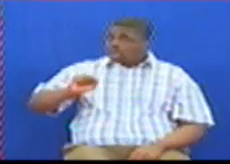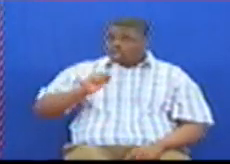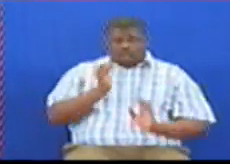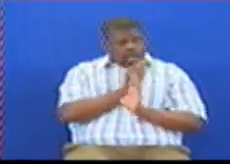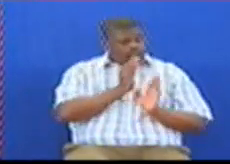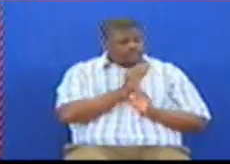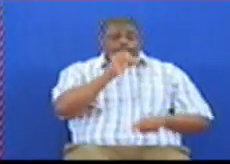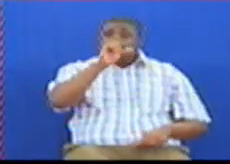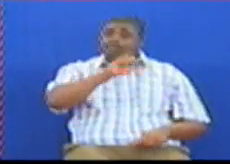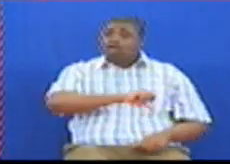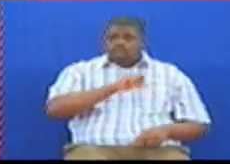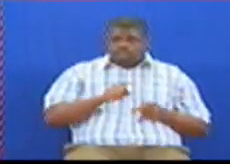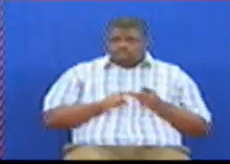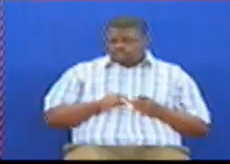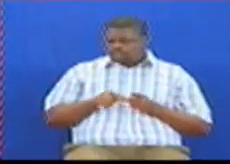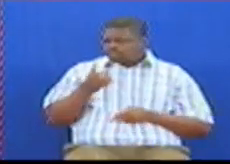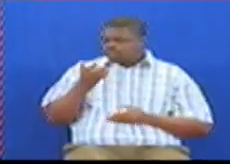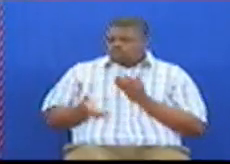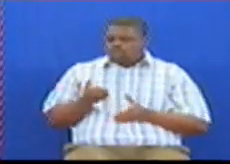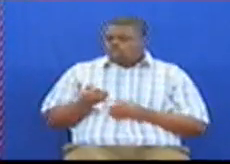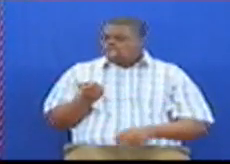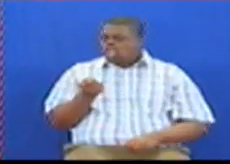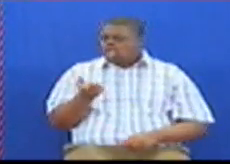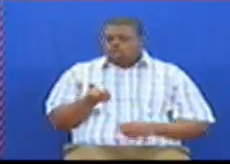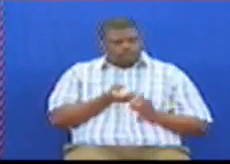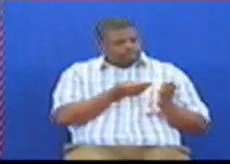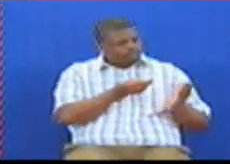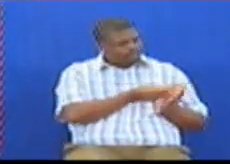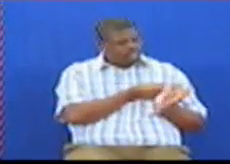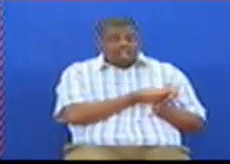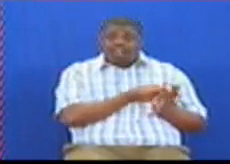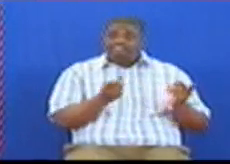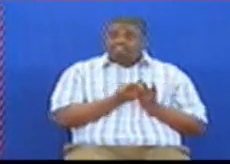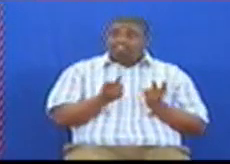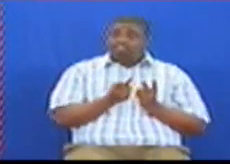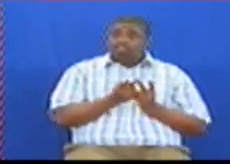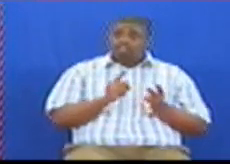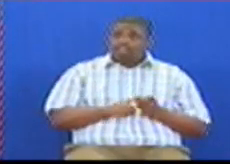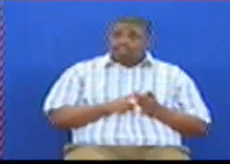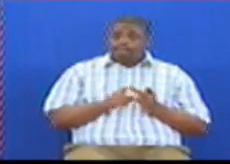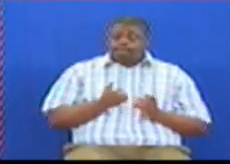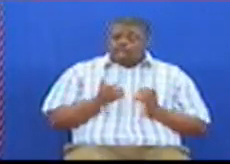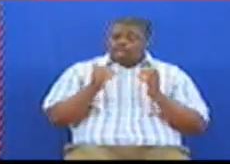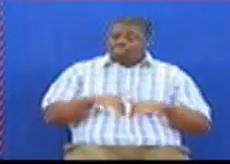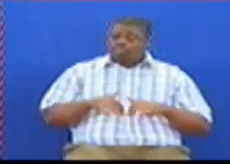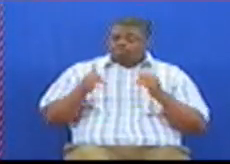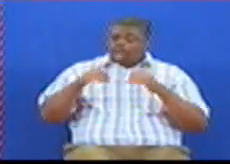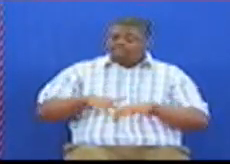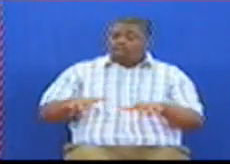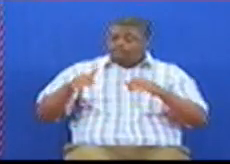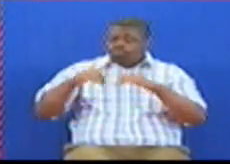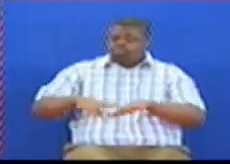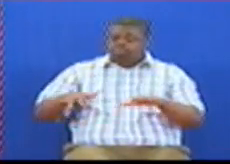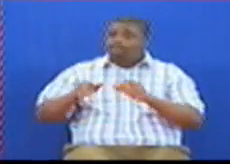sana. TARURA imekuwa na kiwango kidogo cha pesa, lakini kumekuwa na maafa mengi sana kwa mwaka huu katika maeneo yetu